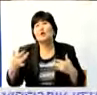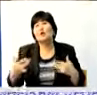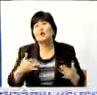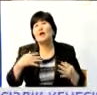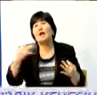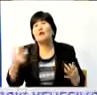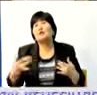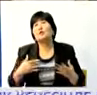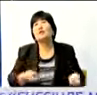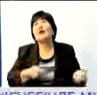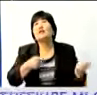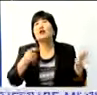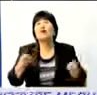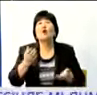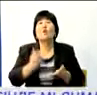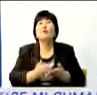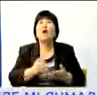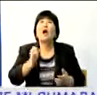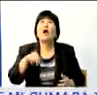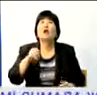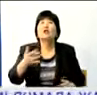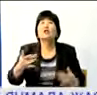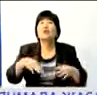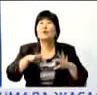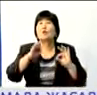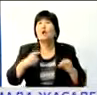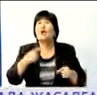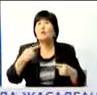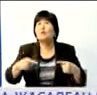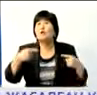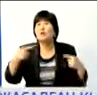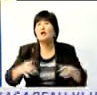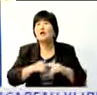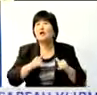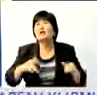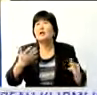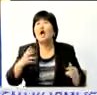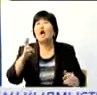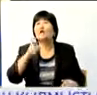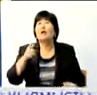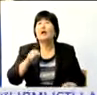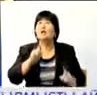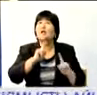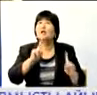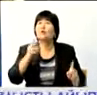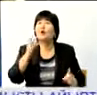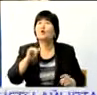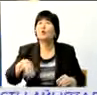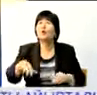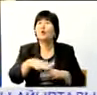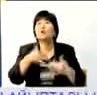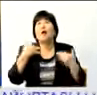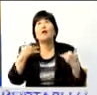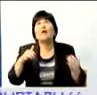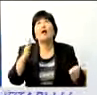қызықты өнерлерді дайындап алып келдік. Академияның өнерлі шәкірттері бірінен бірі асып түседі. Әуезбай ғалым экстрим шоуымен көпшіліктің